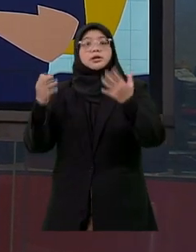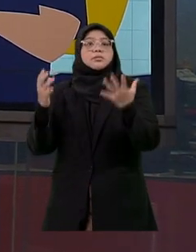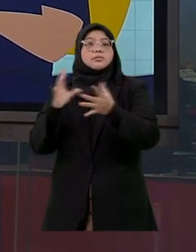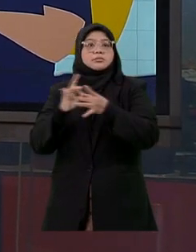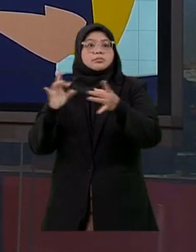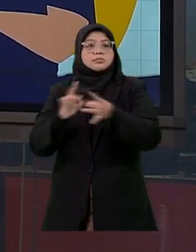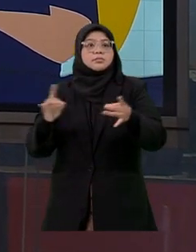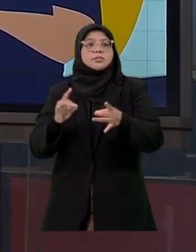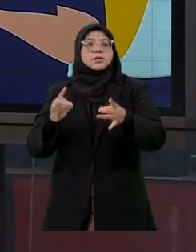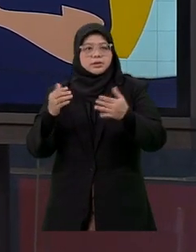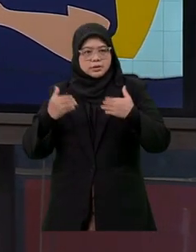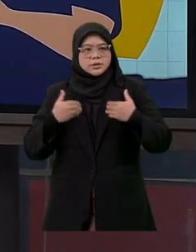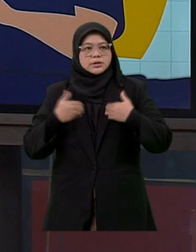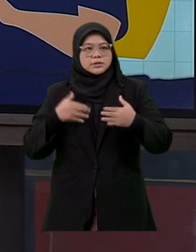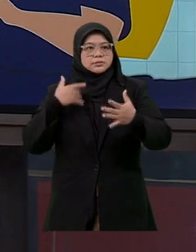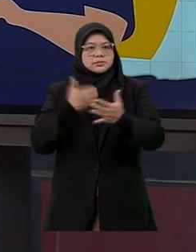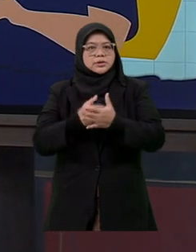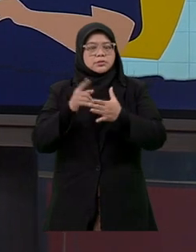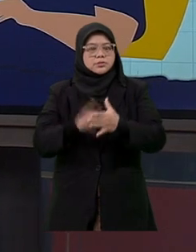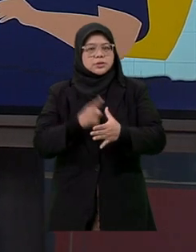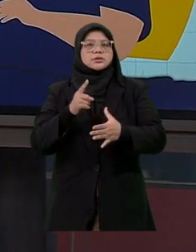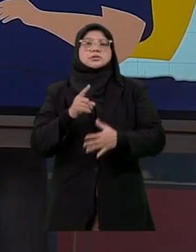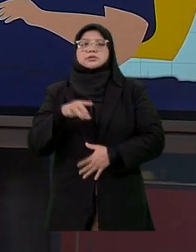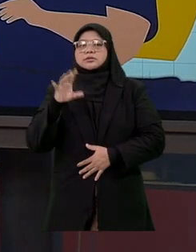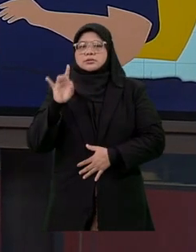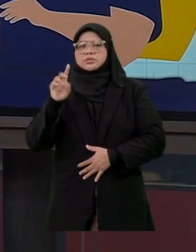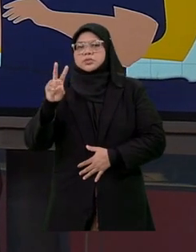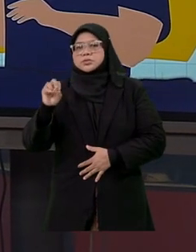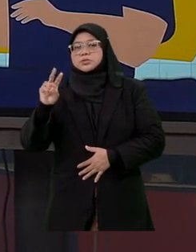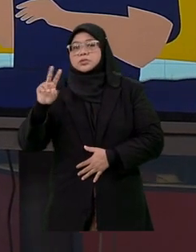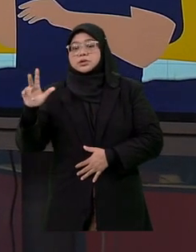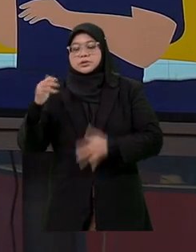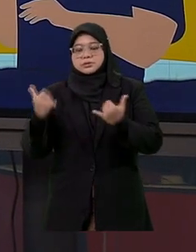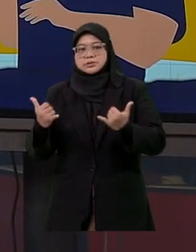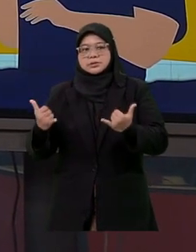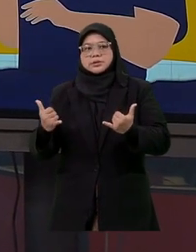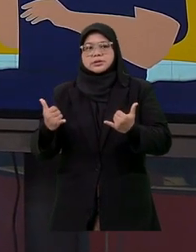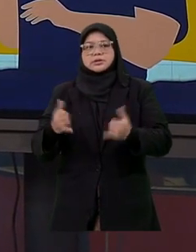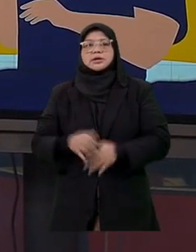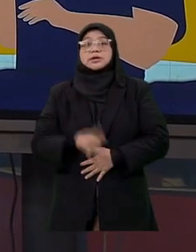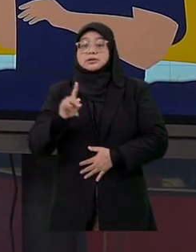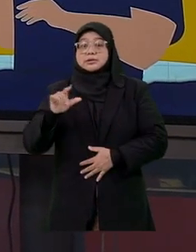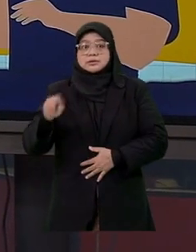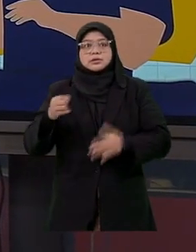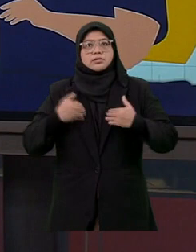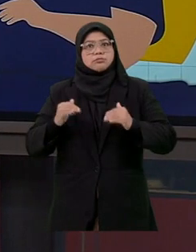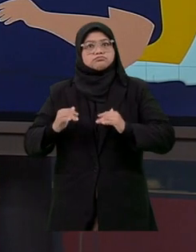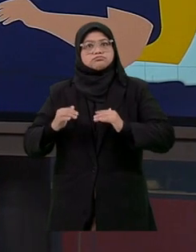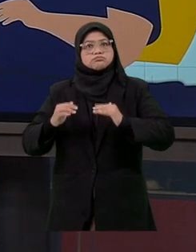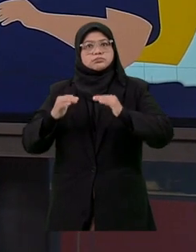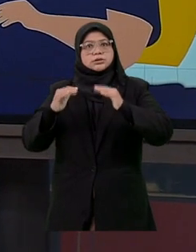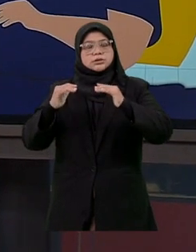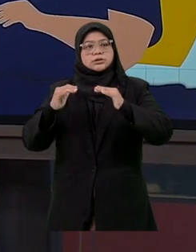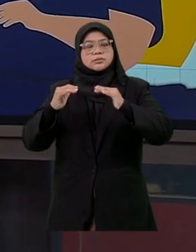batuk kokol sehingga Ogos 2023 di mana trend kes petasis dilaporkan meningkat